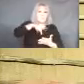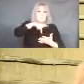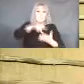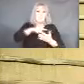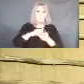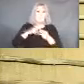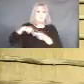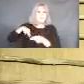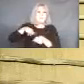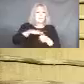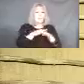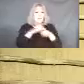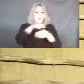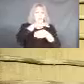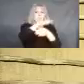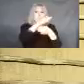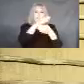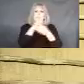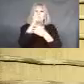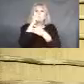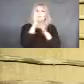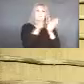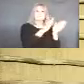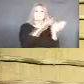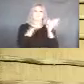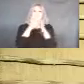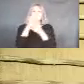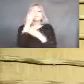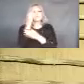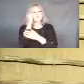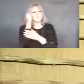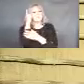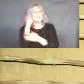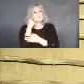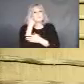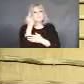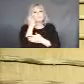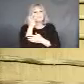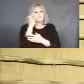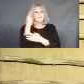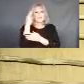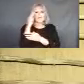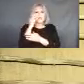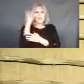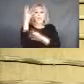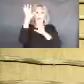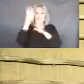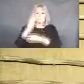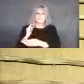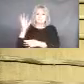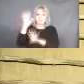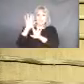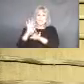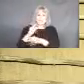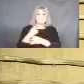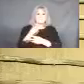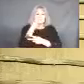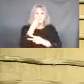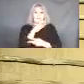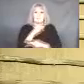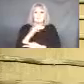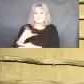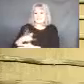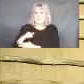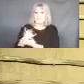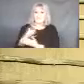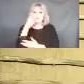grondpad omry, dan trek jy maar aan in die hoop, en partij keer is het warm, trek maar aan met jou wetsuit, en dan stap jy so in een